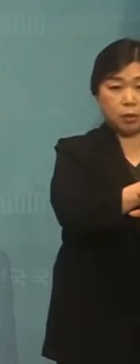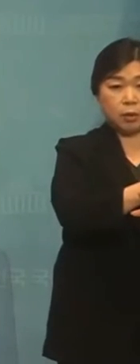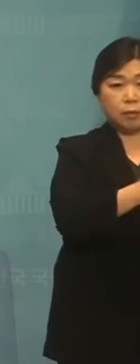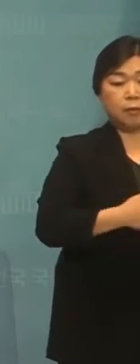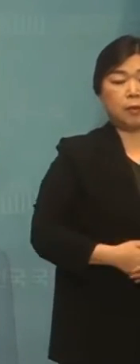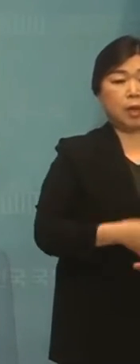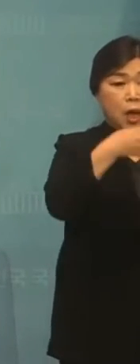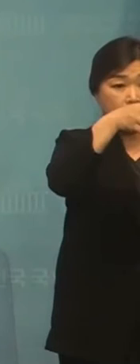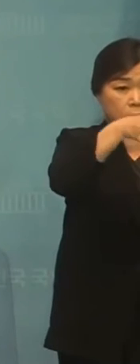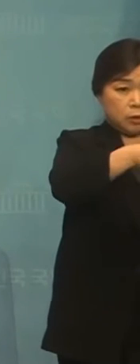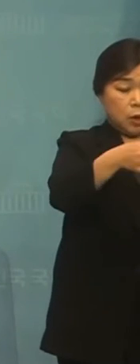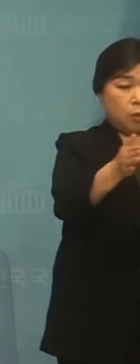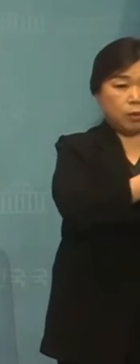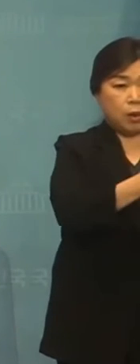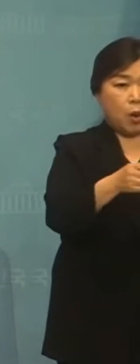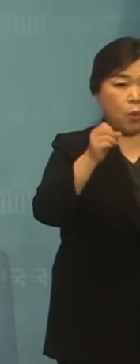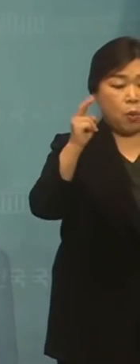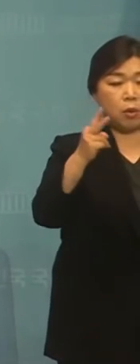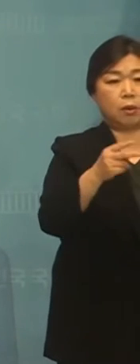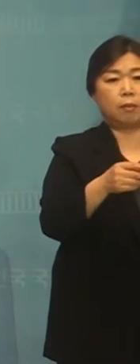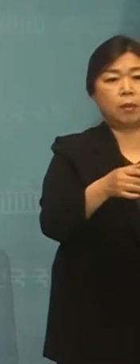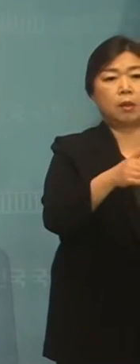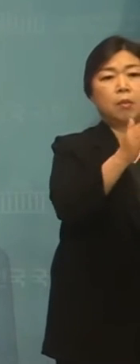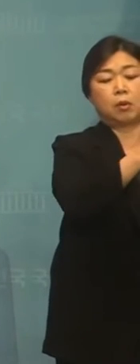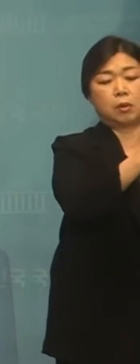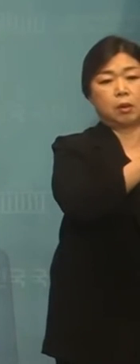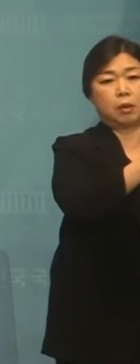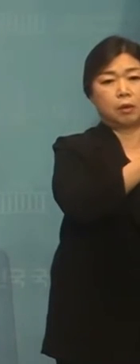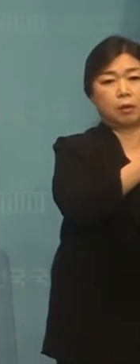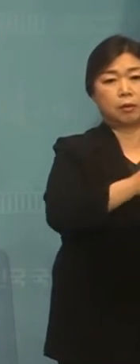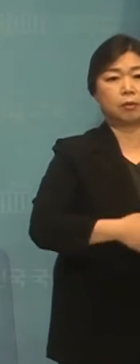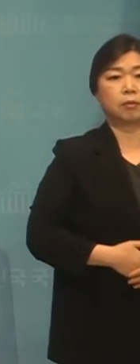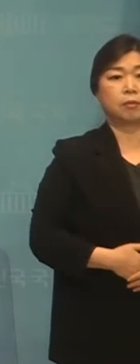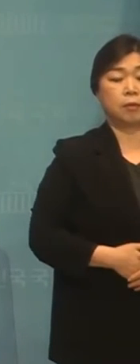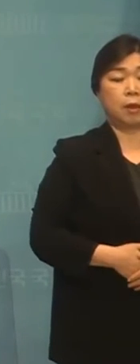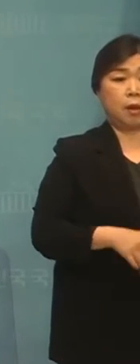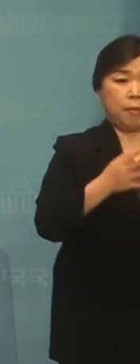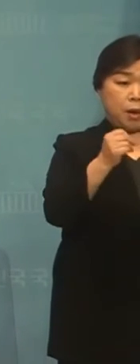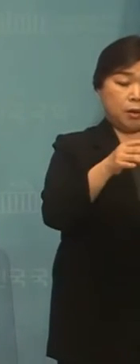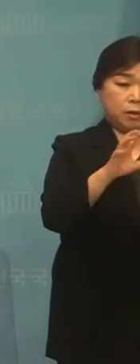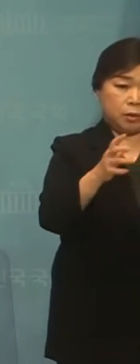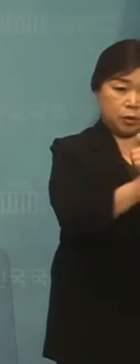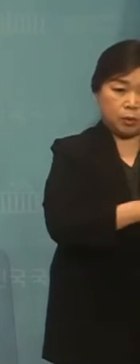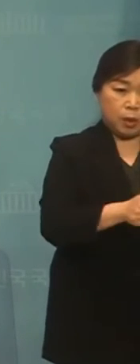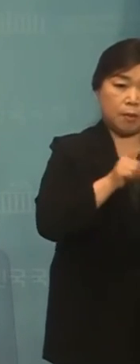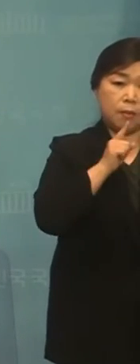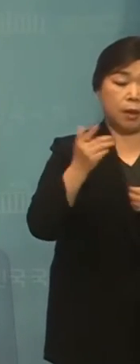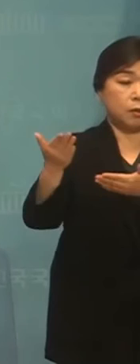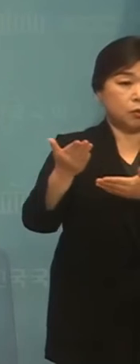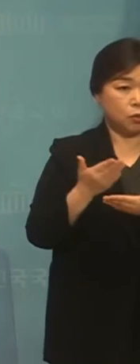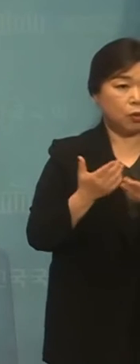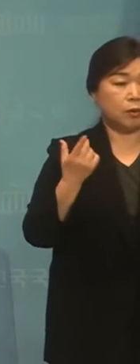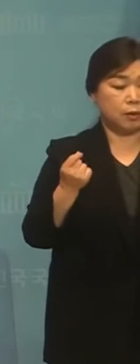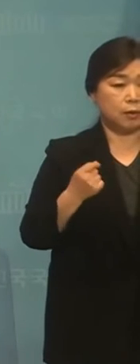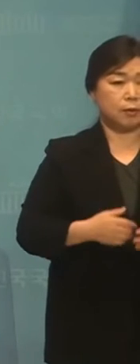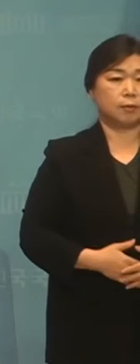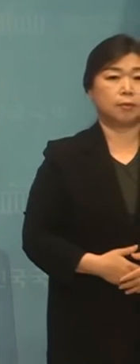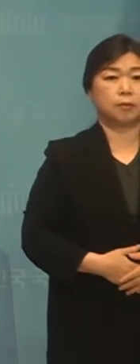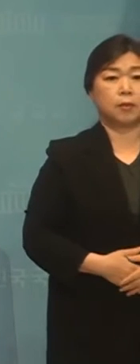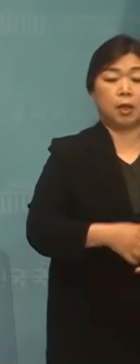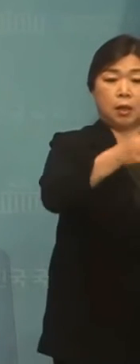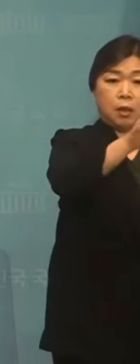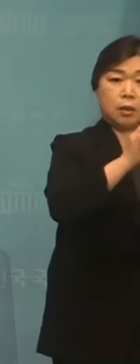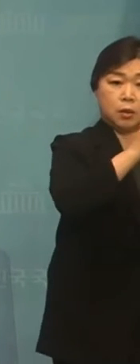믿음기 한 채 숨겨놓은 고급 별장입니다. 앞서 많은 의원님들께서 말씀하셨듯이 이